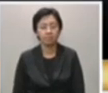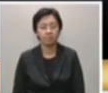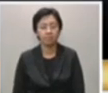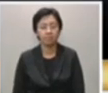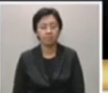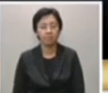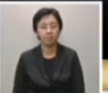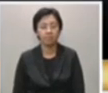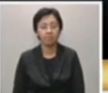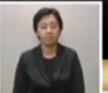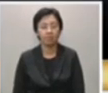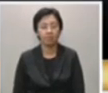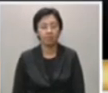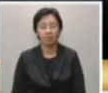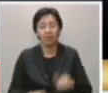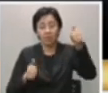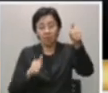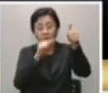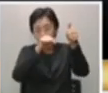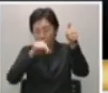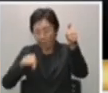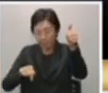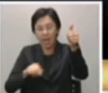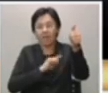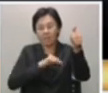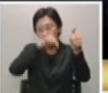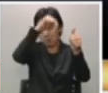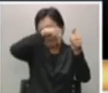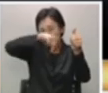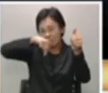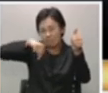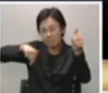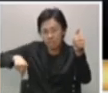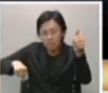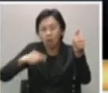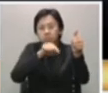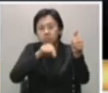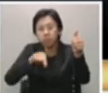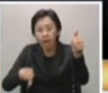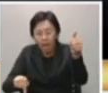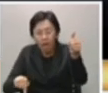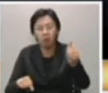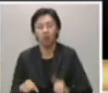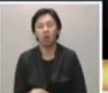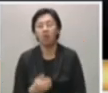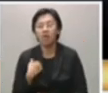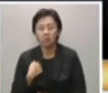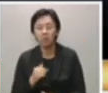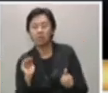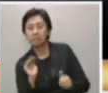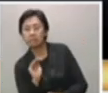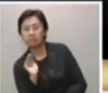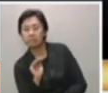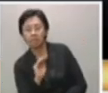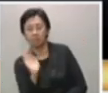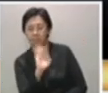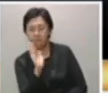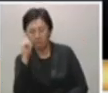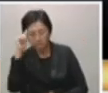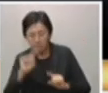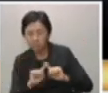นแบบบนลงล่างให้ทุกคนต้องปฏิบัติไม่ต้องการให้มีการทักท้วงหรือความเห็นต่